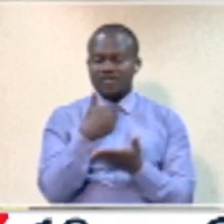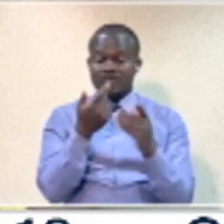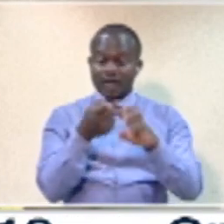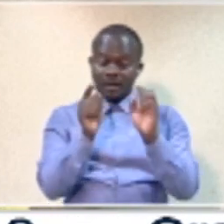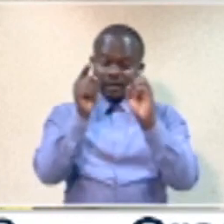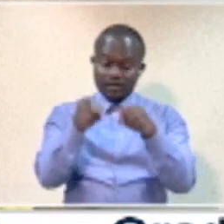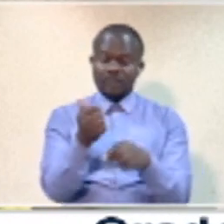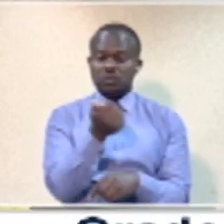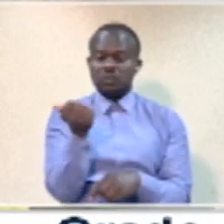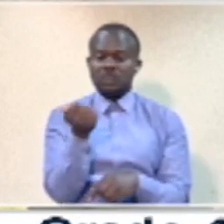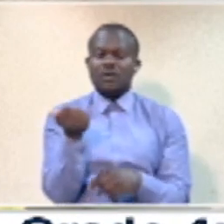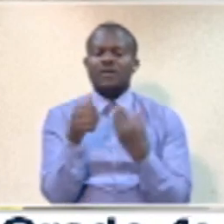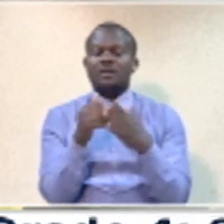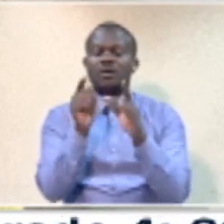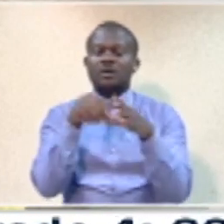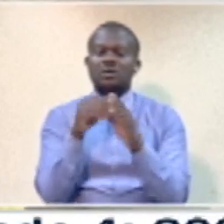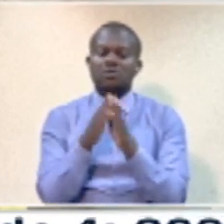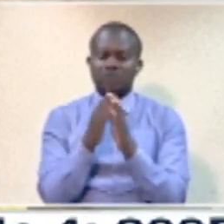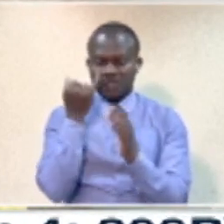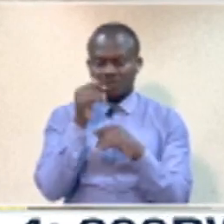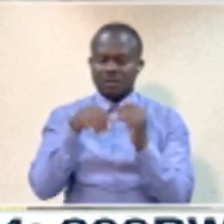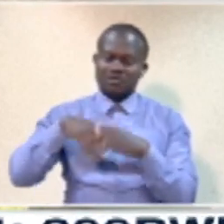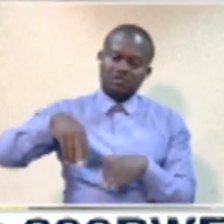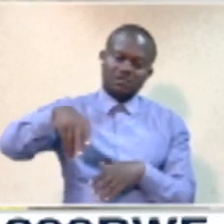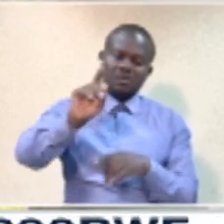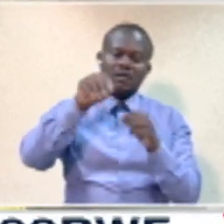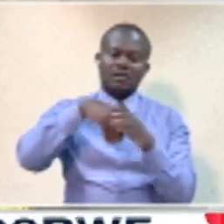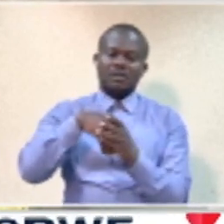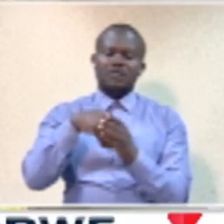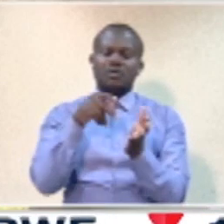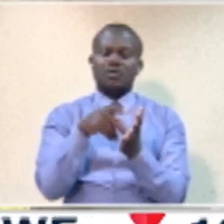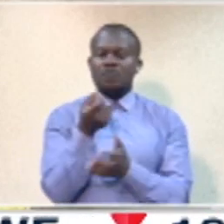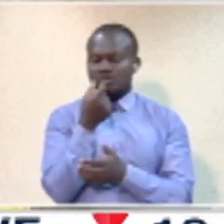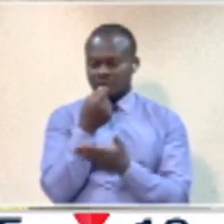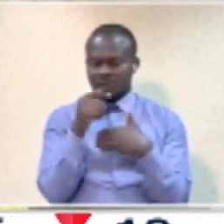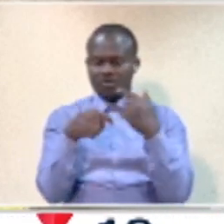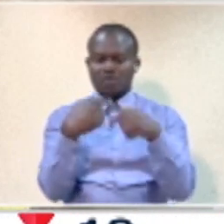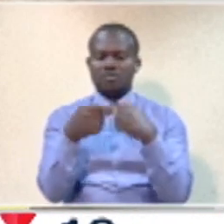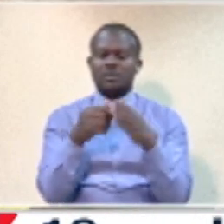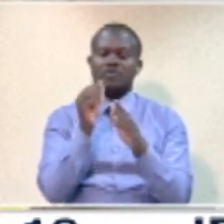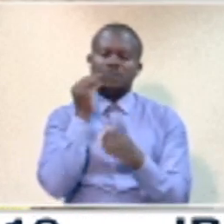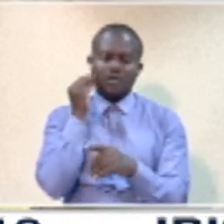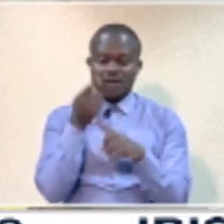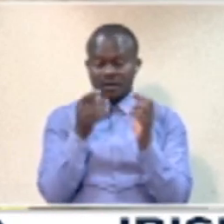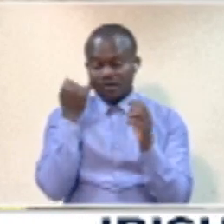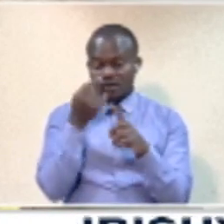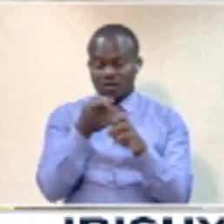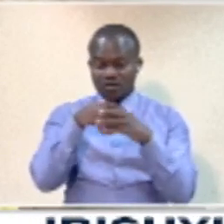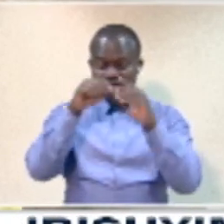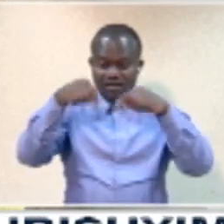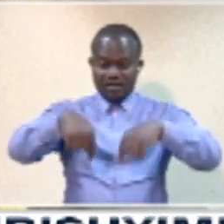atega twagiye dutega wenda ukagera no mu mujyi niho wagera n'amaguru ukajya mu mafarumasi ukagura imiti ugakomeza ugataha ariko iyo uvuye